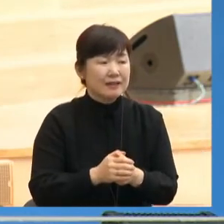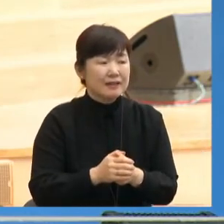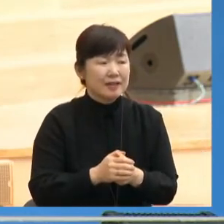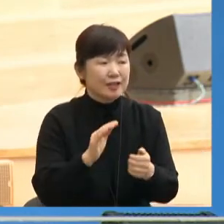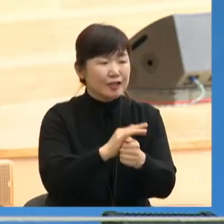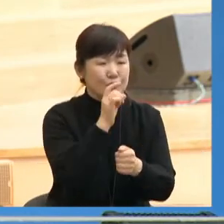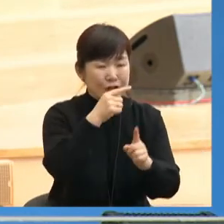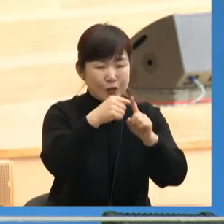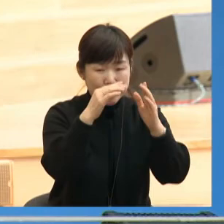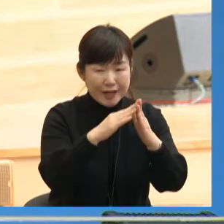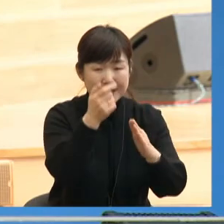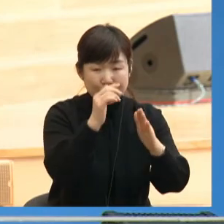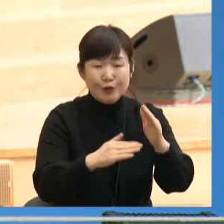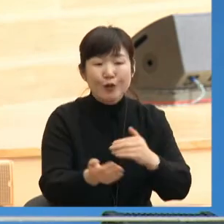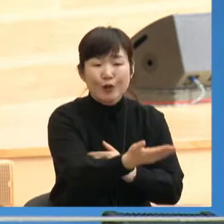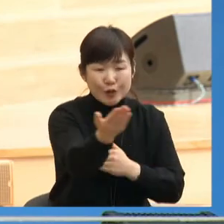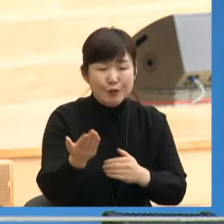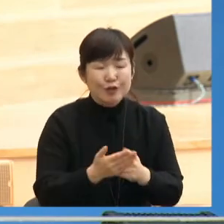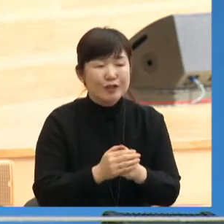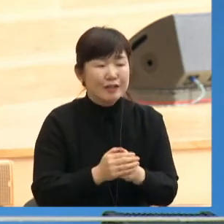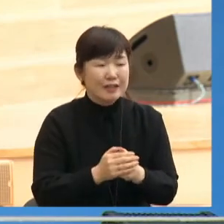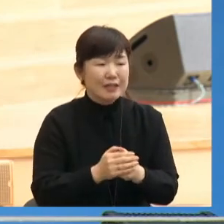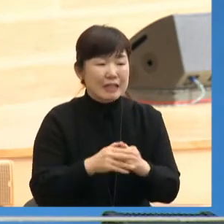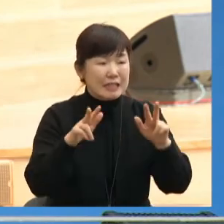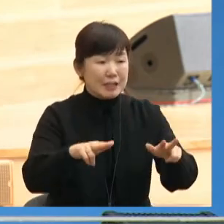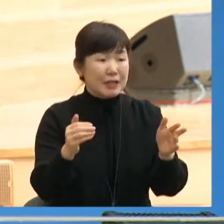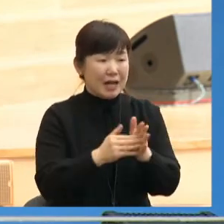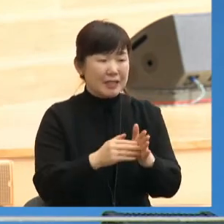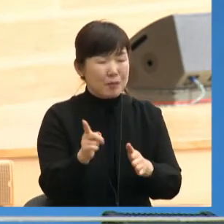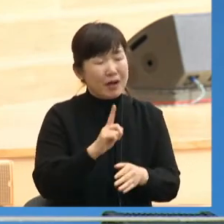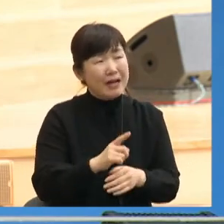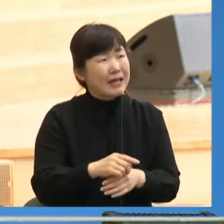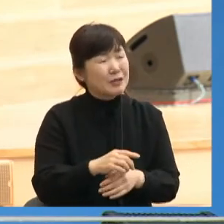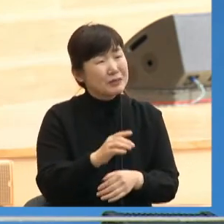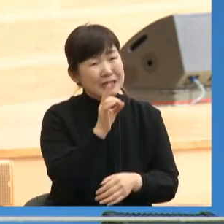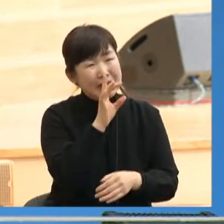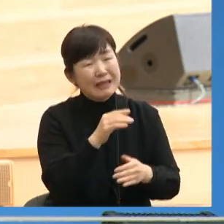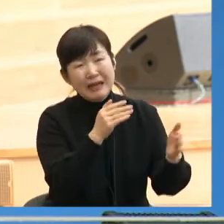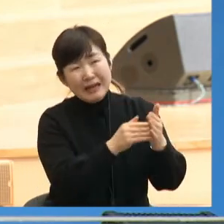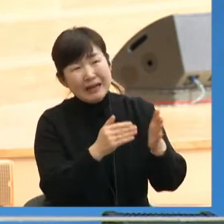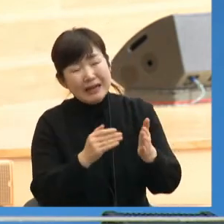우리 경산중앙교회 성도 여러분, 여러분 지금까지 안 되는 인생이라고